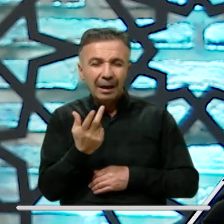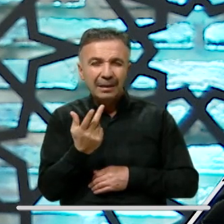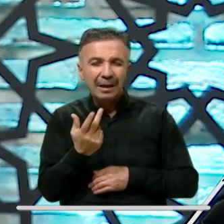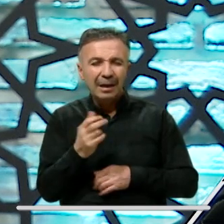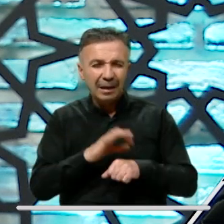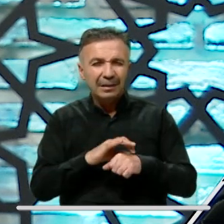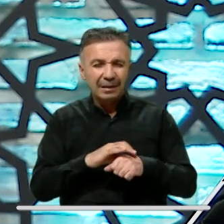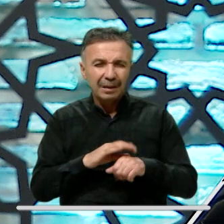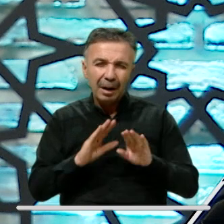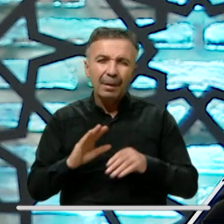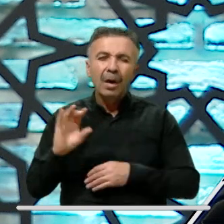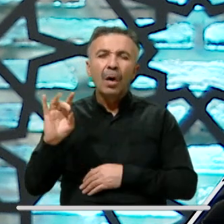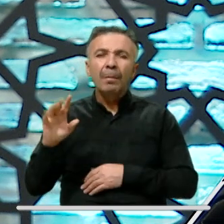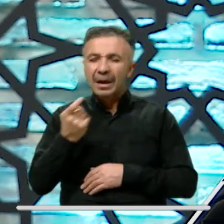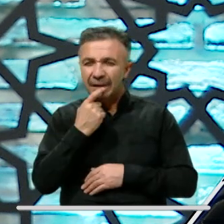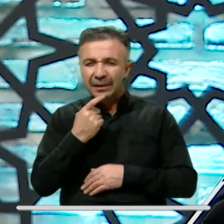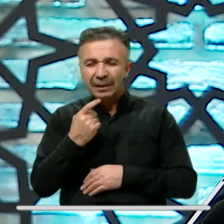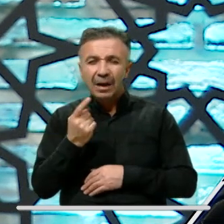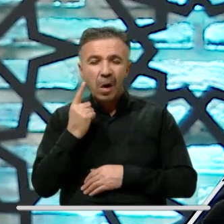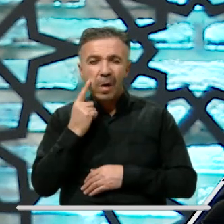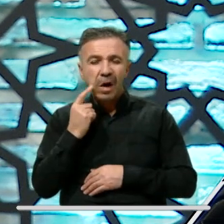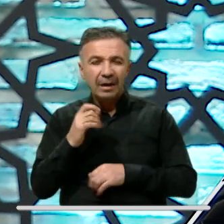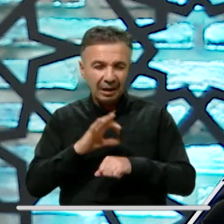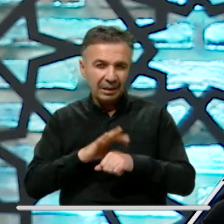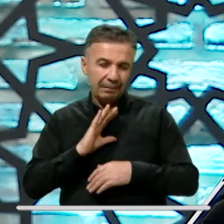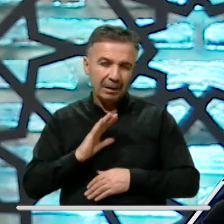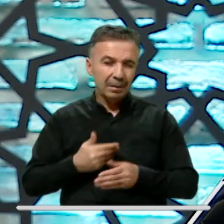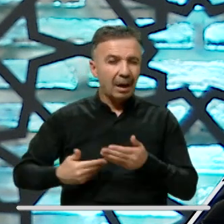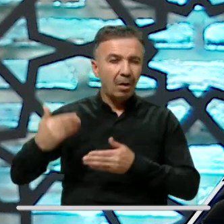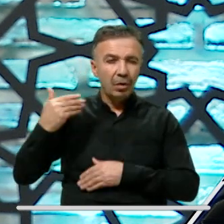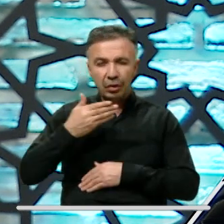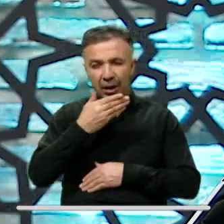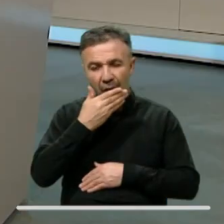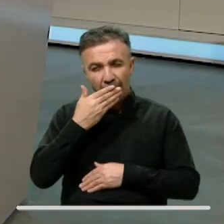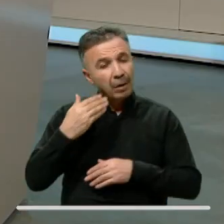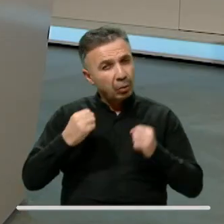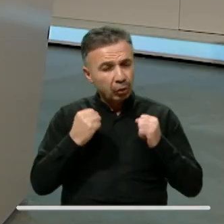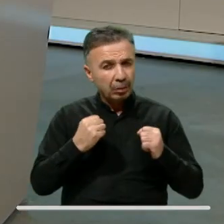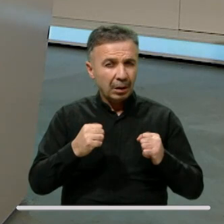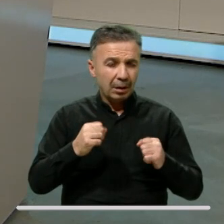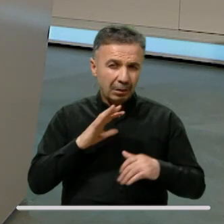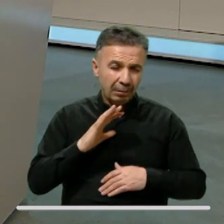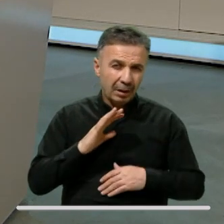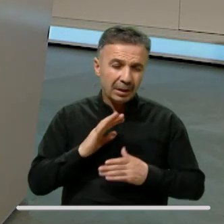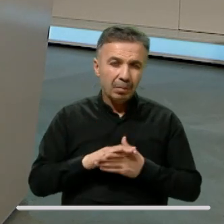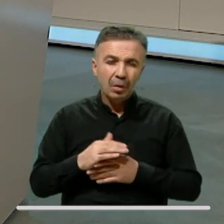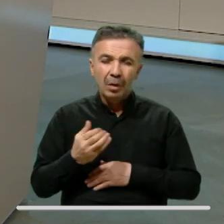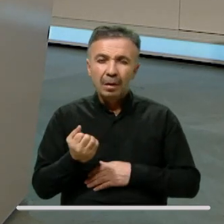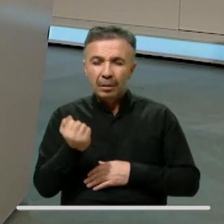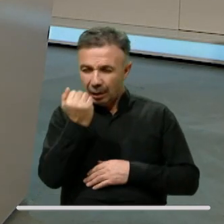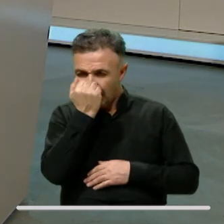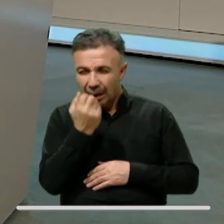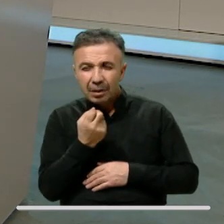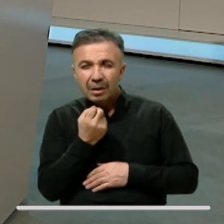hastasıyım. Evet. Şimdi daha önce ben oruçlarımı tutuyordum. Ben bu kansere yakalananla 7